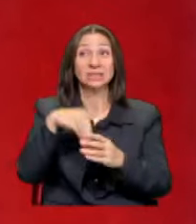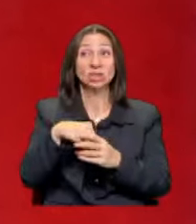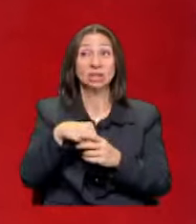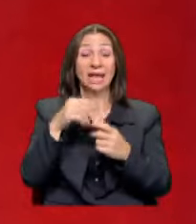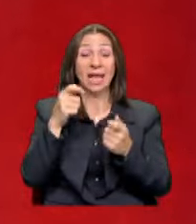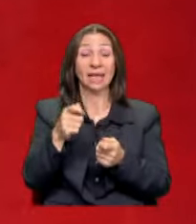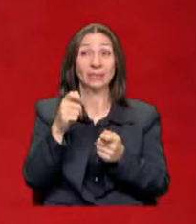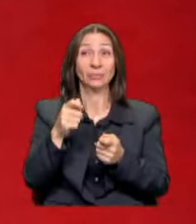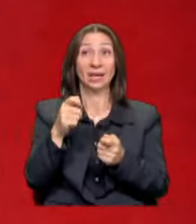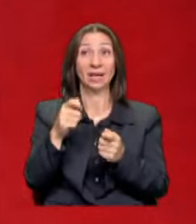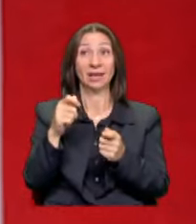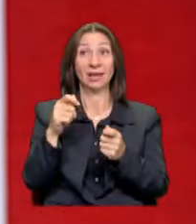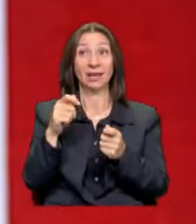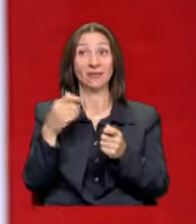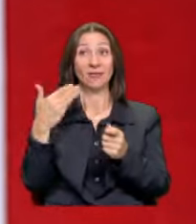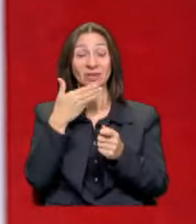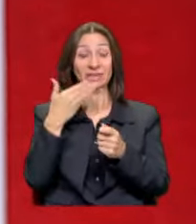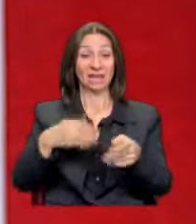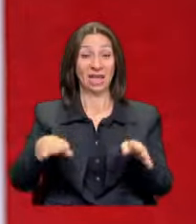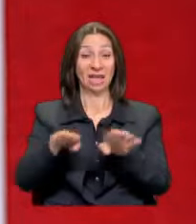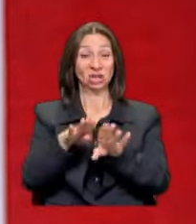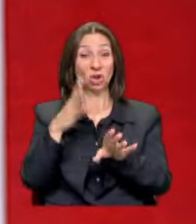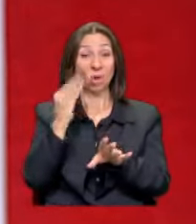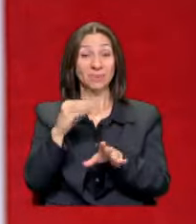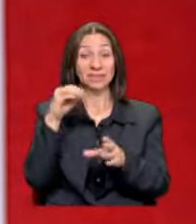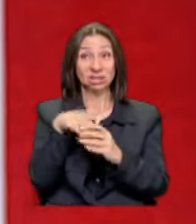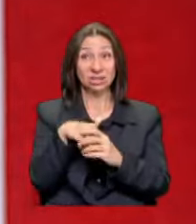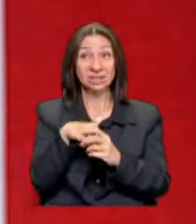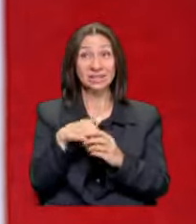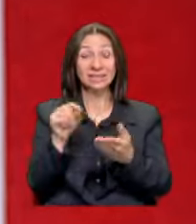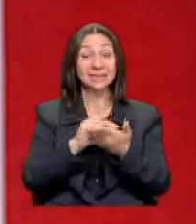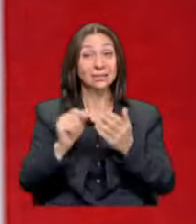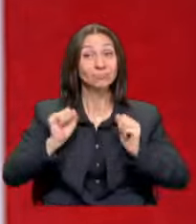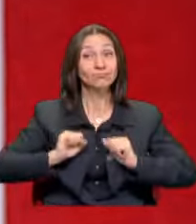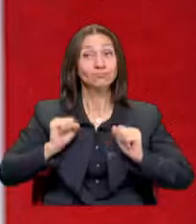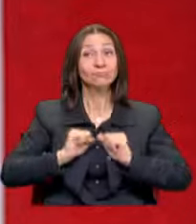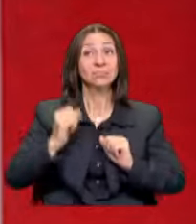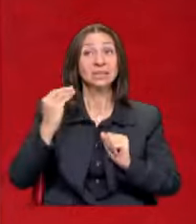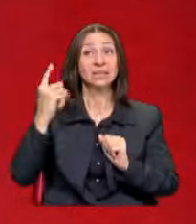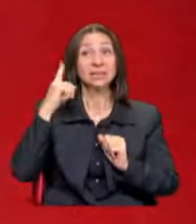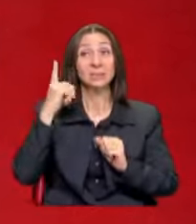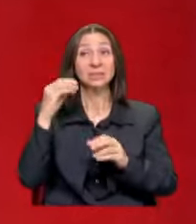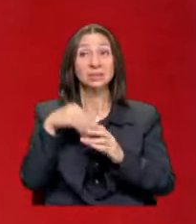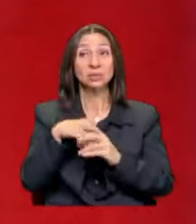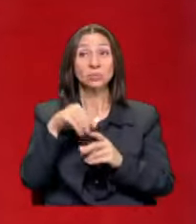eğitimde Eee fırsat eşitliği yakalayabilmesi için Derslerini iyi